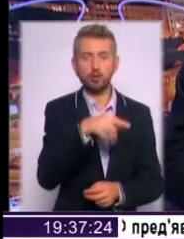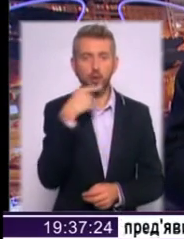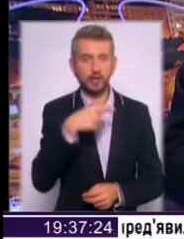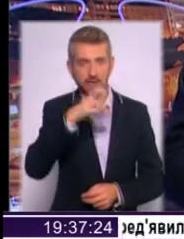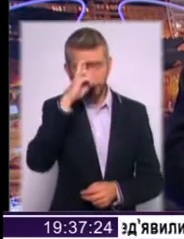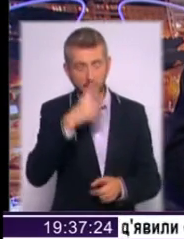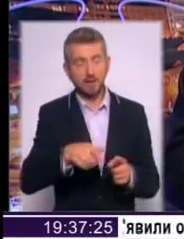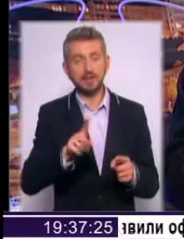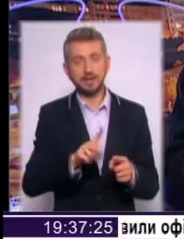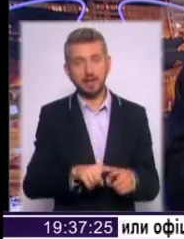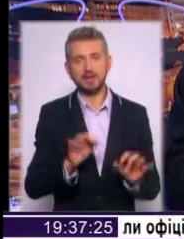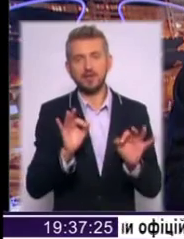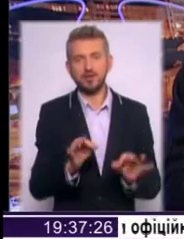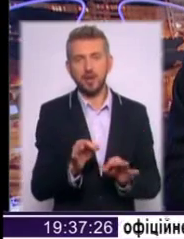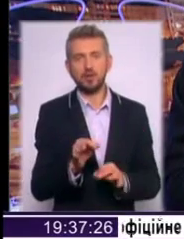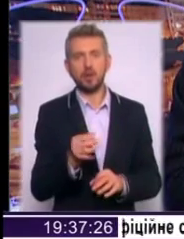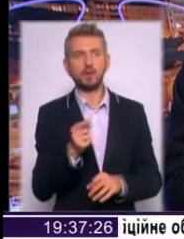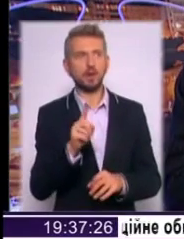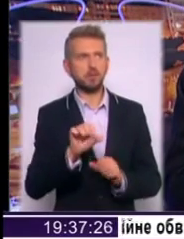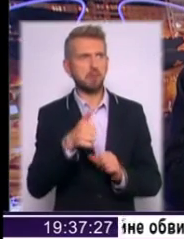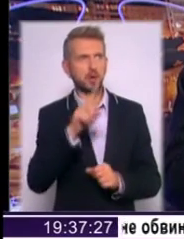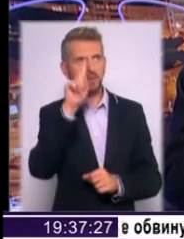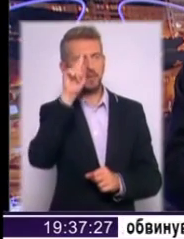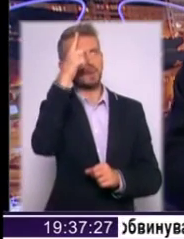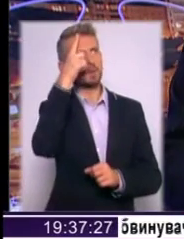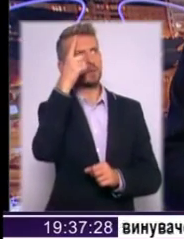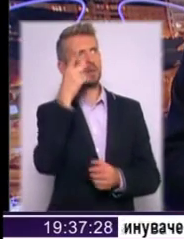Федерації, це, звичайно, то, що перше приходить в голову.